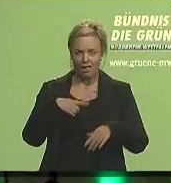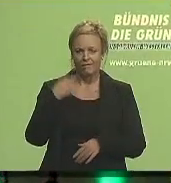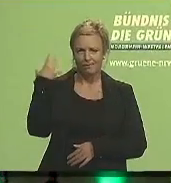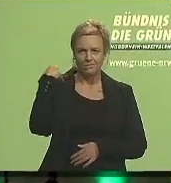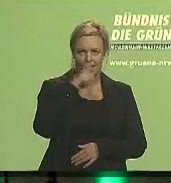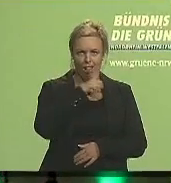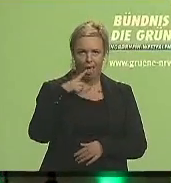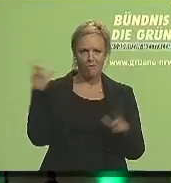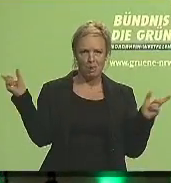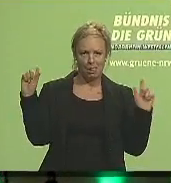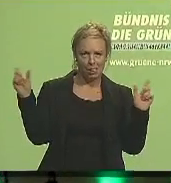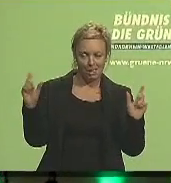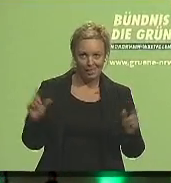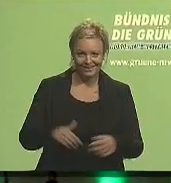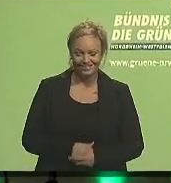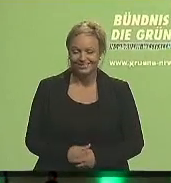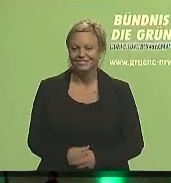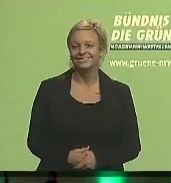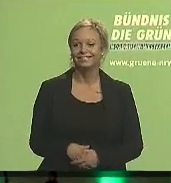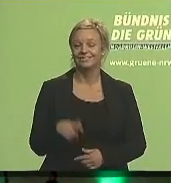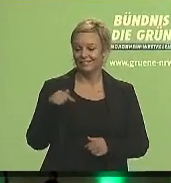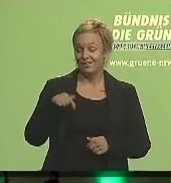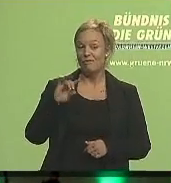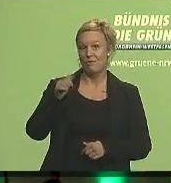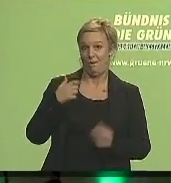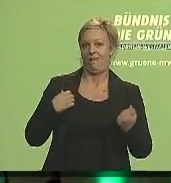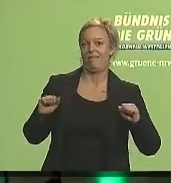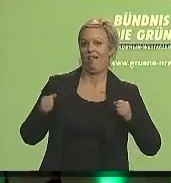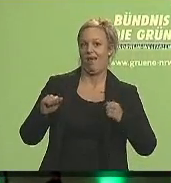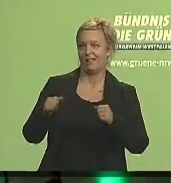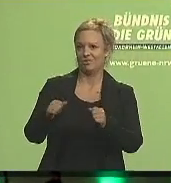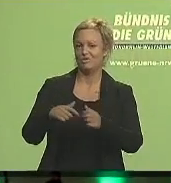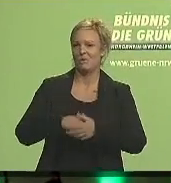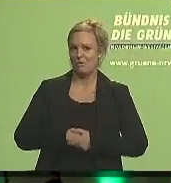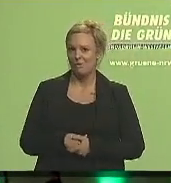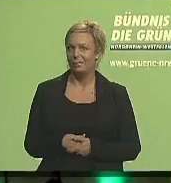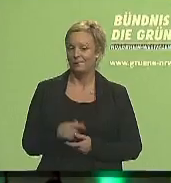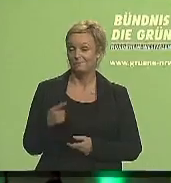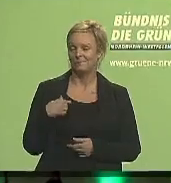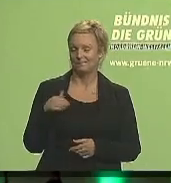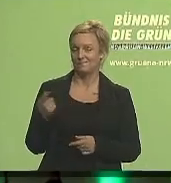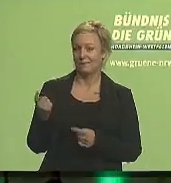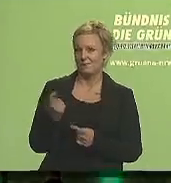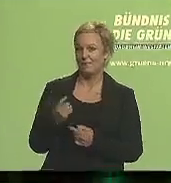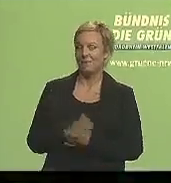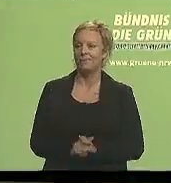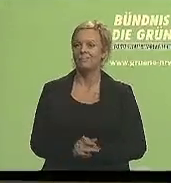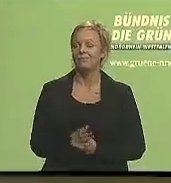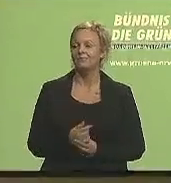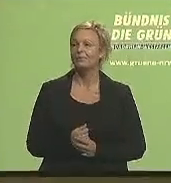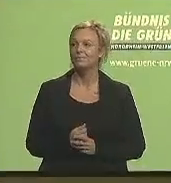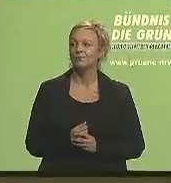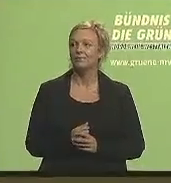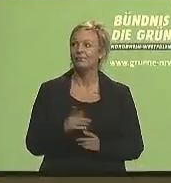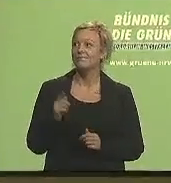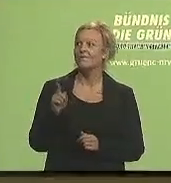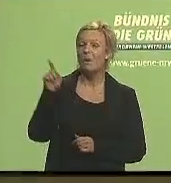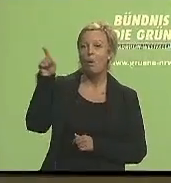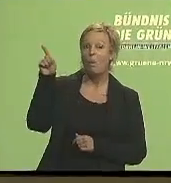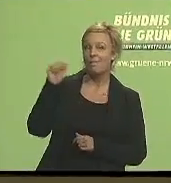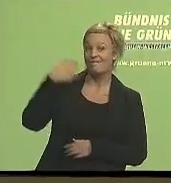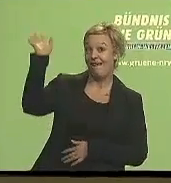gestern gedauert hat. Wir haben hier nämlich auch noch eine Aktion, nachdem wir schon die tollen Aktionen der KVs gesehen haben. Wir sind hier oben,